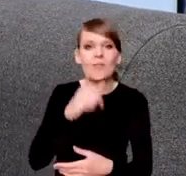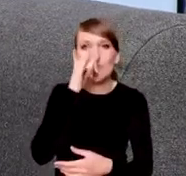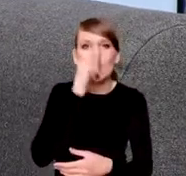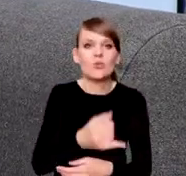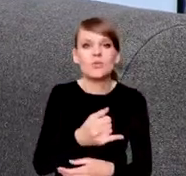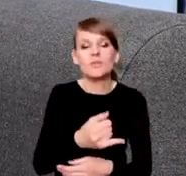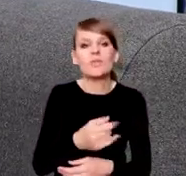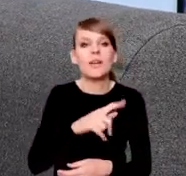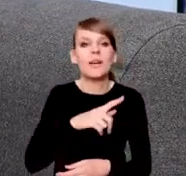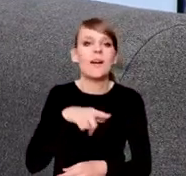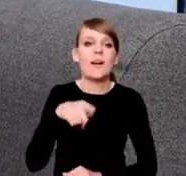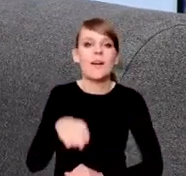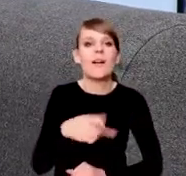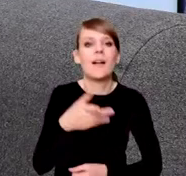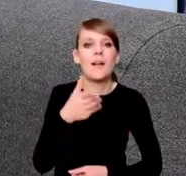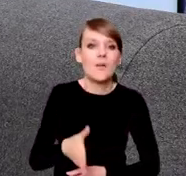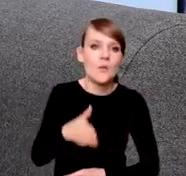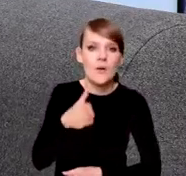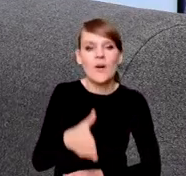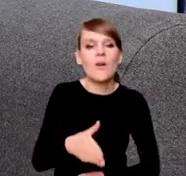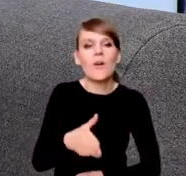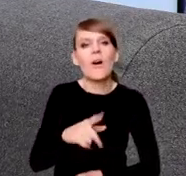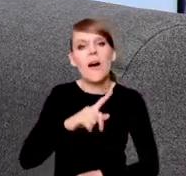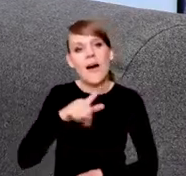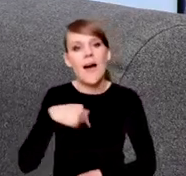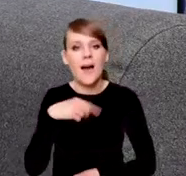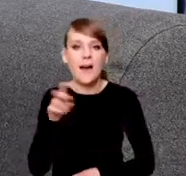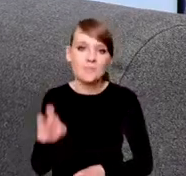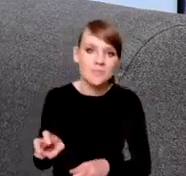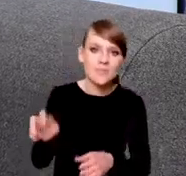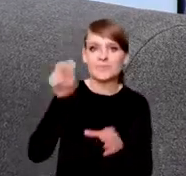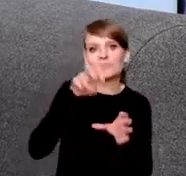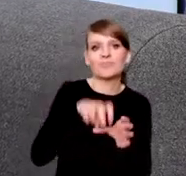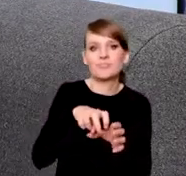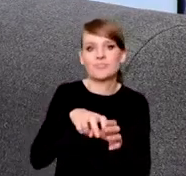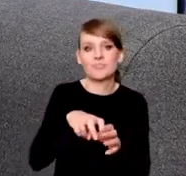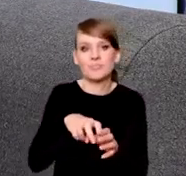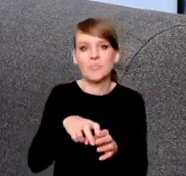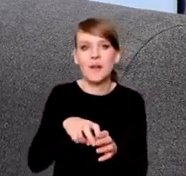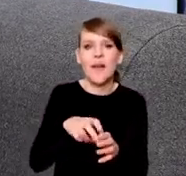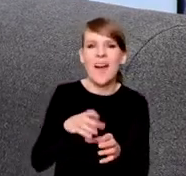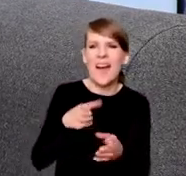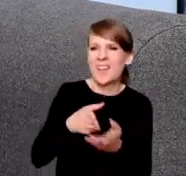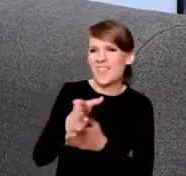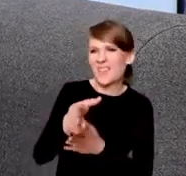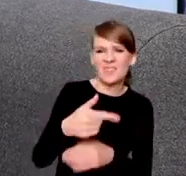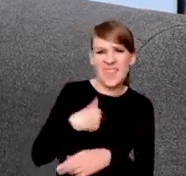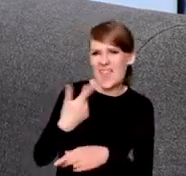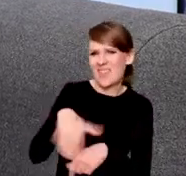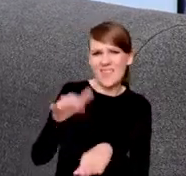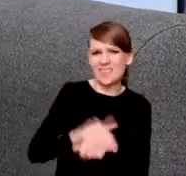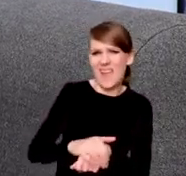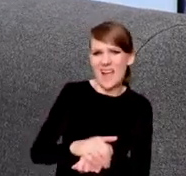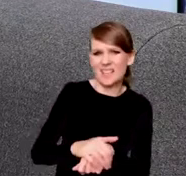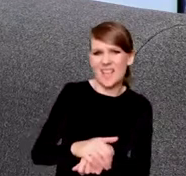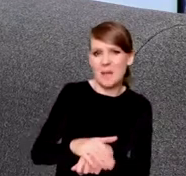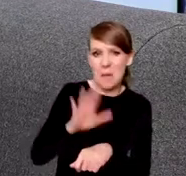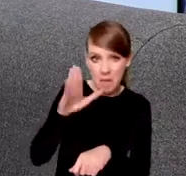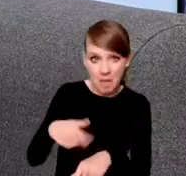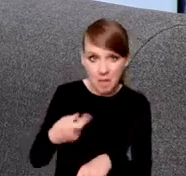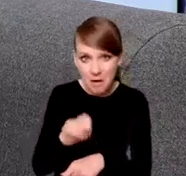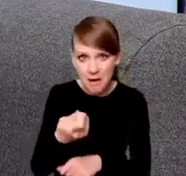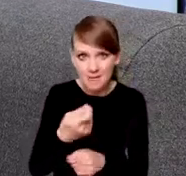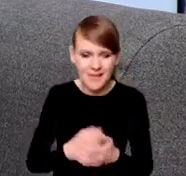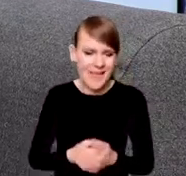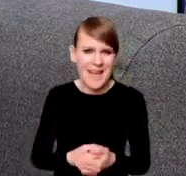do lokomotywy, do której, która jedzie w kierunku, z którym się nie zgadzamy. Wobec tego podejmowanie dialogu